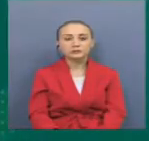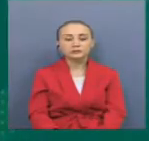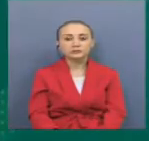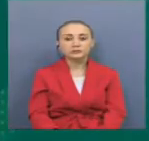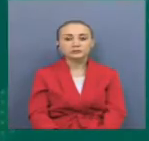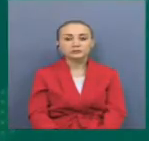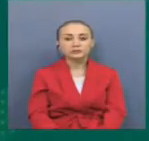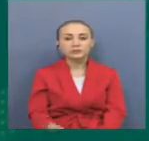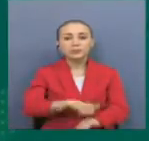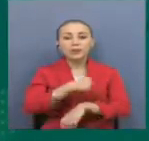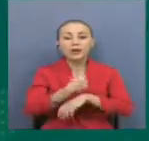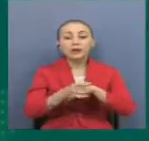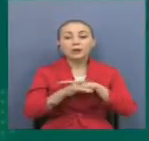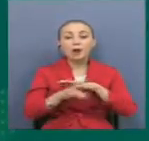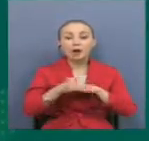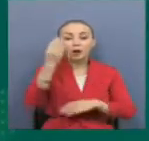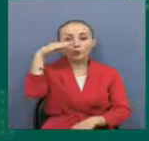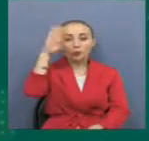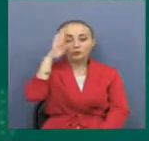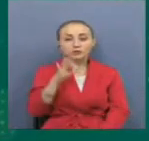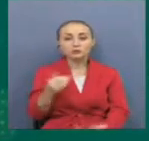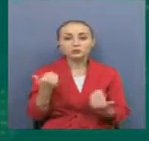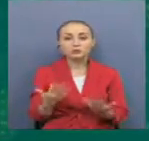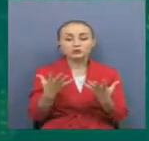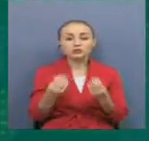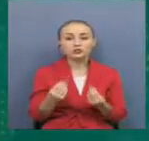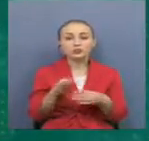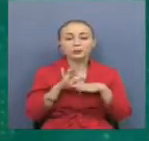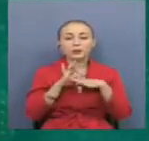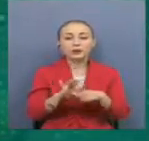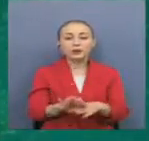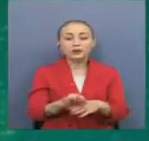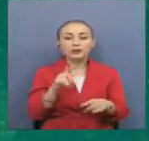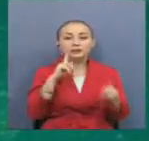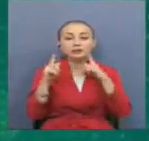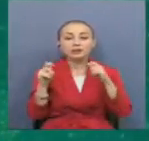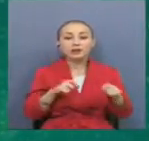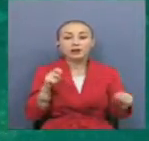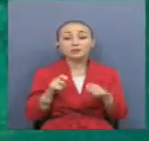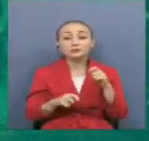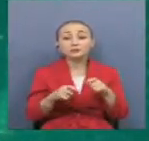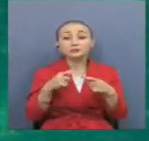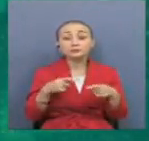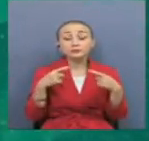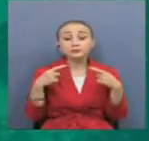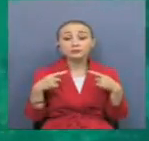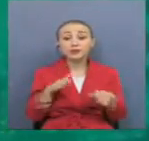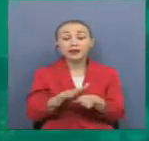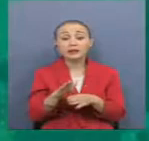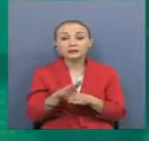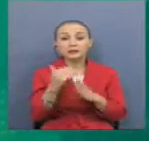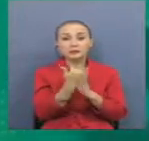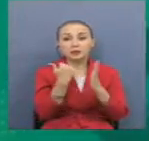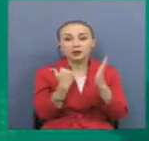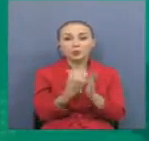Ақмол облысының ауданы әкімдері осы уақытқа дейін рухани жаңғыру бағдарламасын жүзеге асыру аясында өңірлік коммуникациялар қызметінде